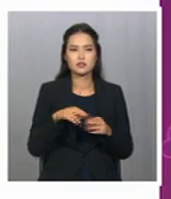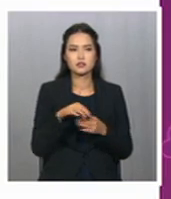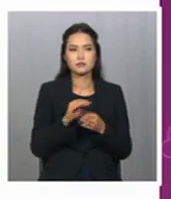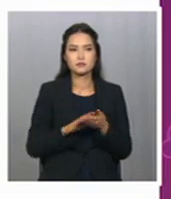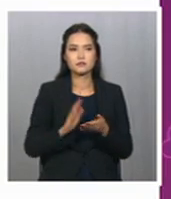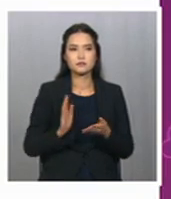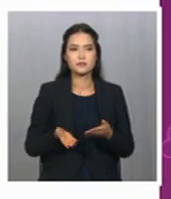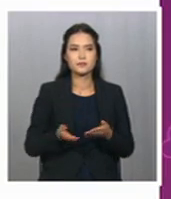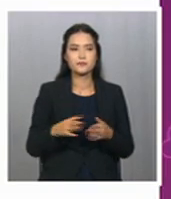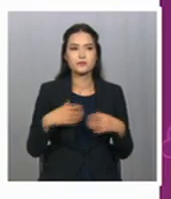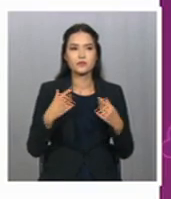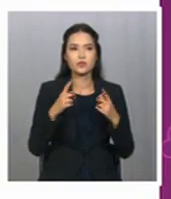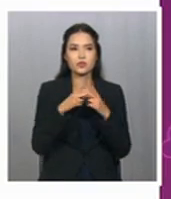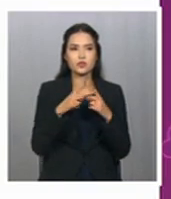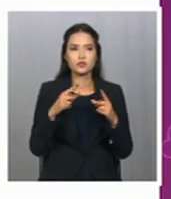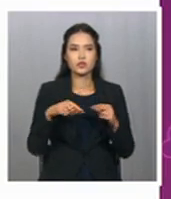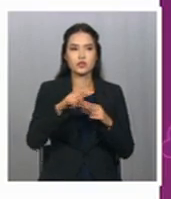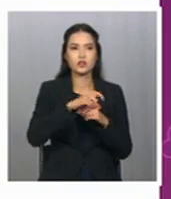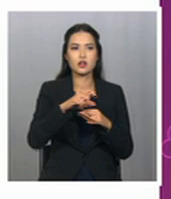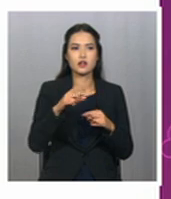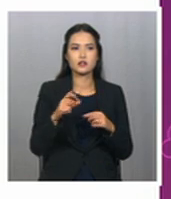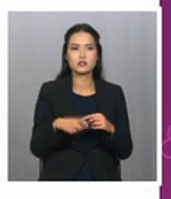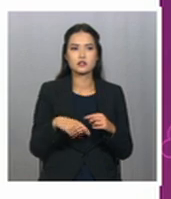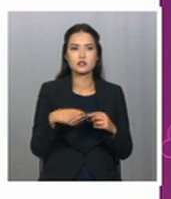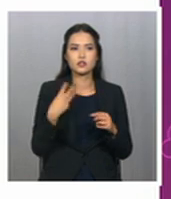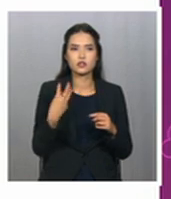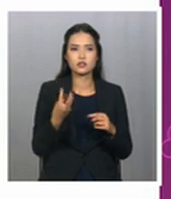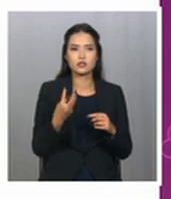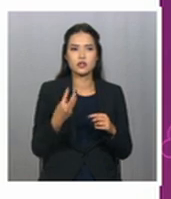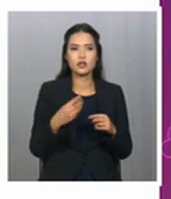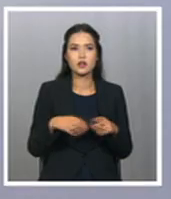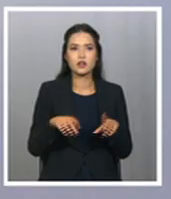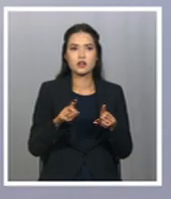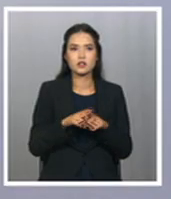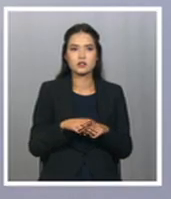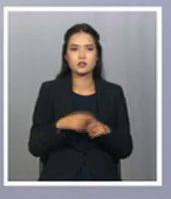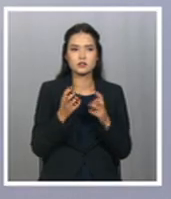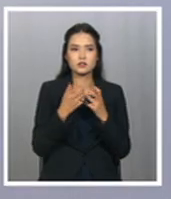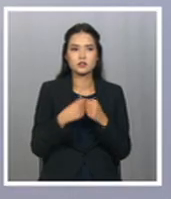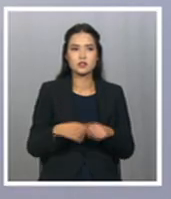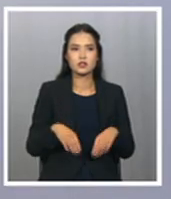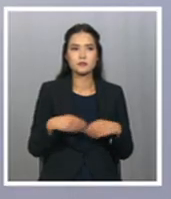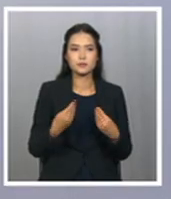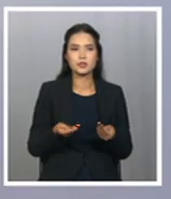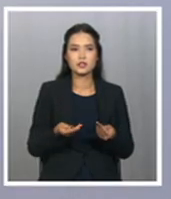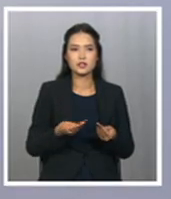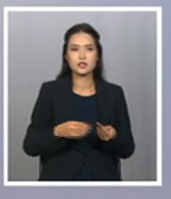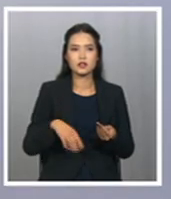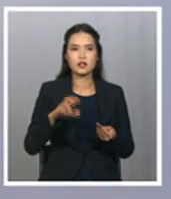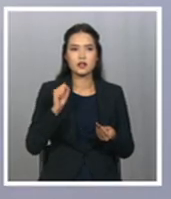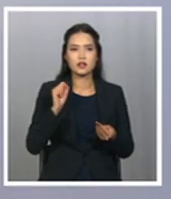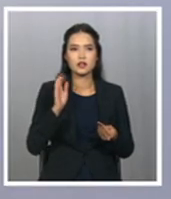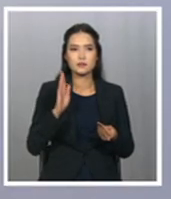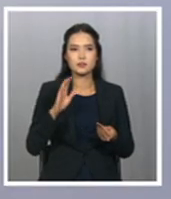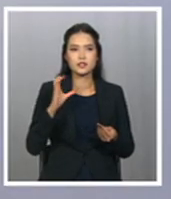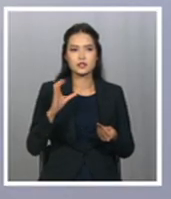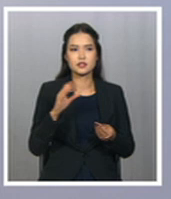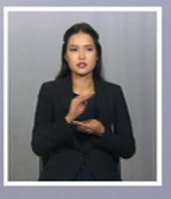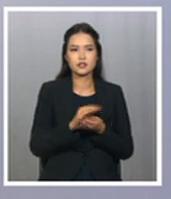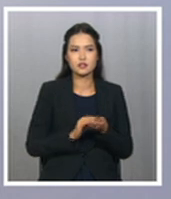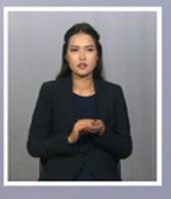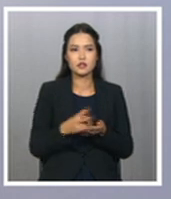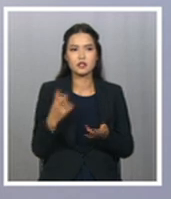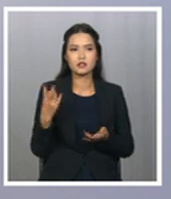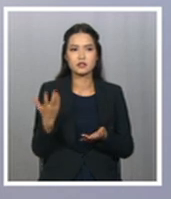енді үш бұрыштың үш қабырғасы бойынша шешейік. Яғни бізде абыцы үш бұрышы берілсін,